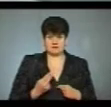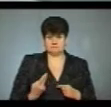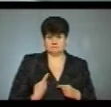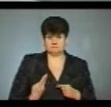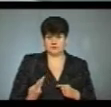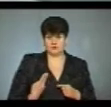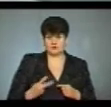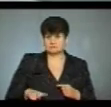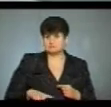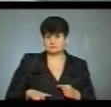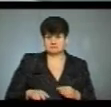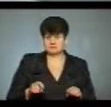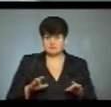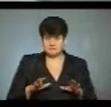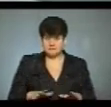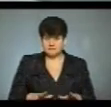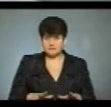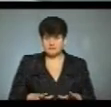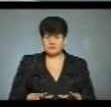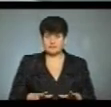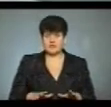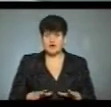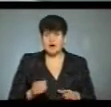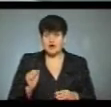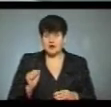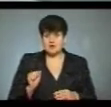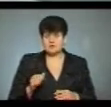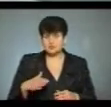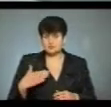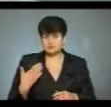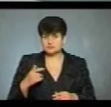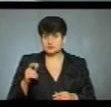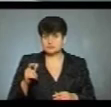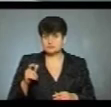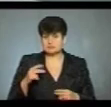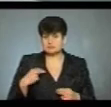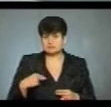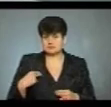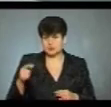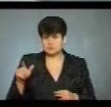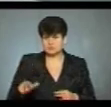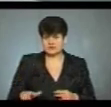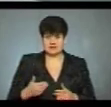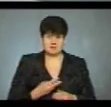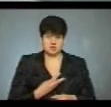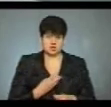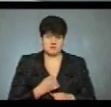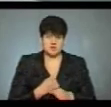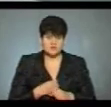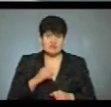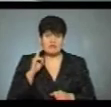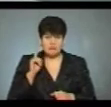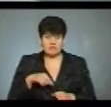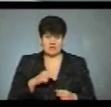стороні роботодавця – кадрові служби, юридичні служби. На стороні працівника – виключно його бажання працювати, його вміння